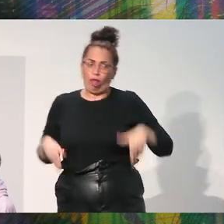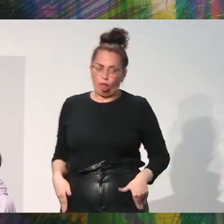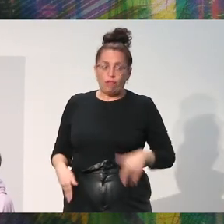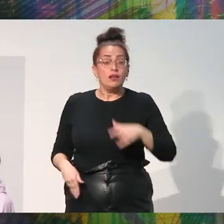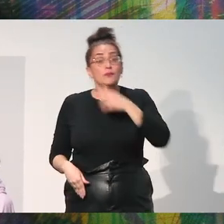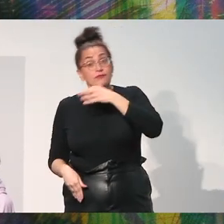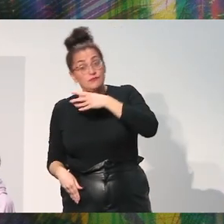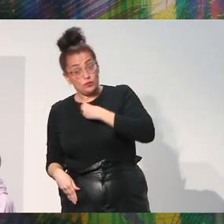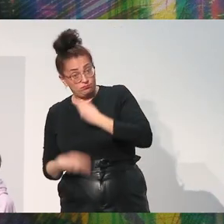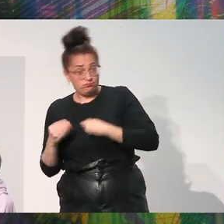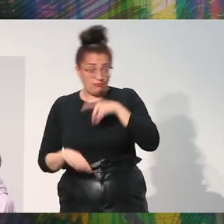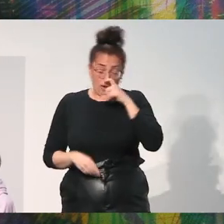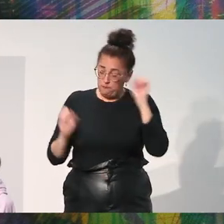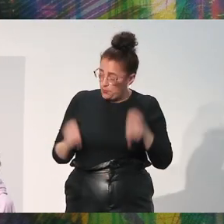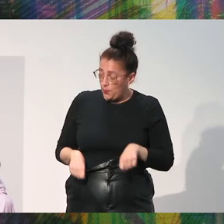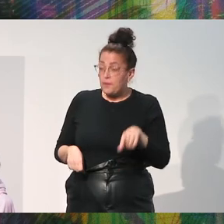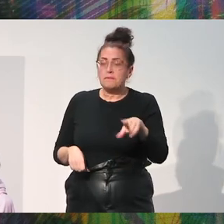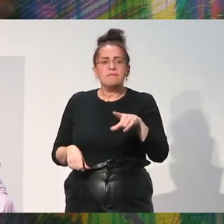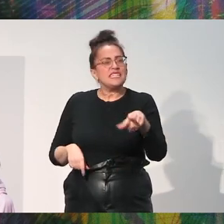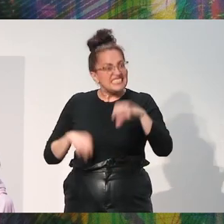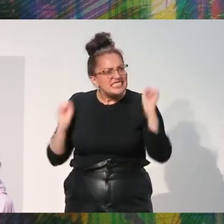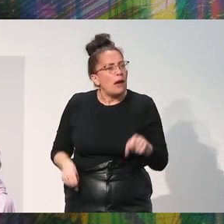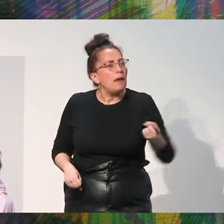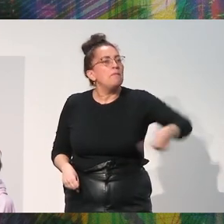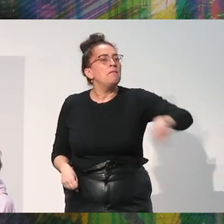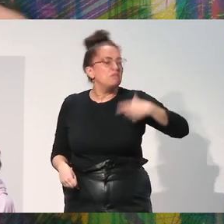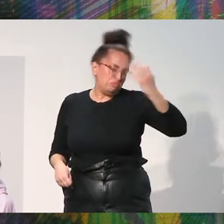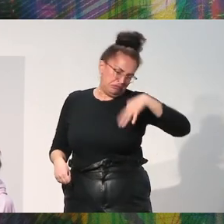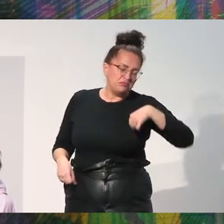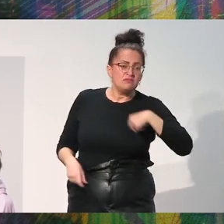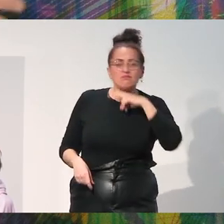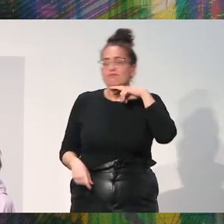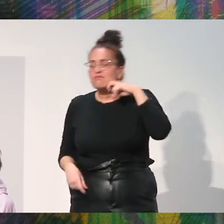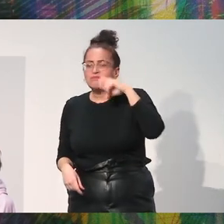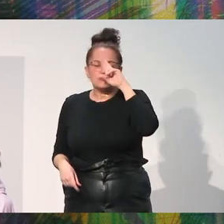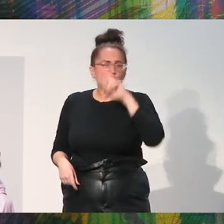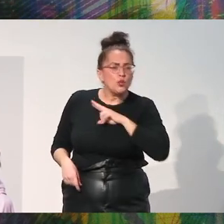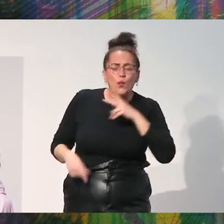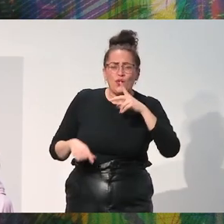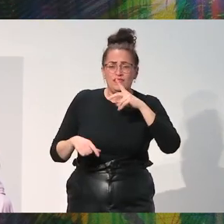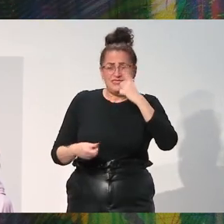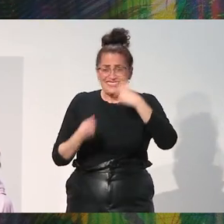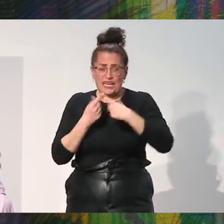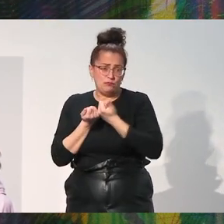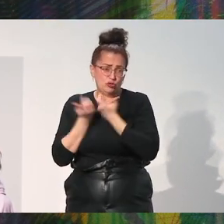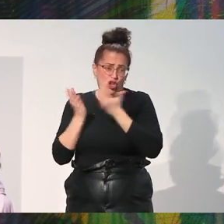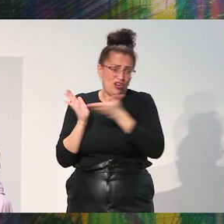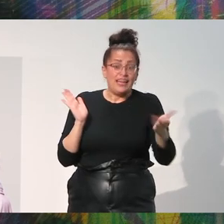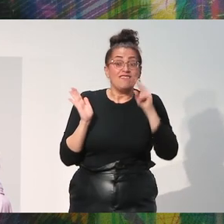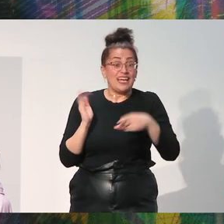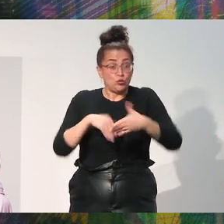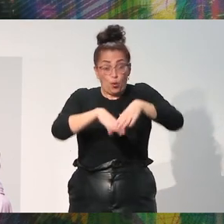d'ailleurs. On parlait de la guerre, de la religion, d'Israël, de la question juive, enfin vraiment de tous les sujets dont on ne parle vraiment